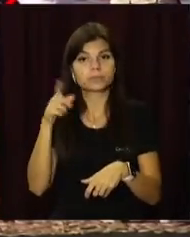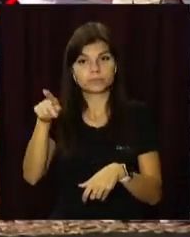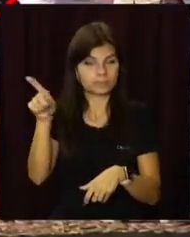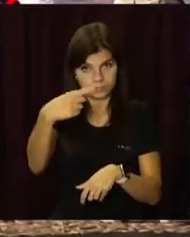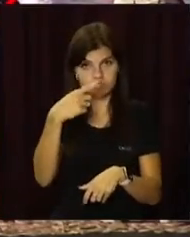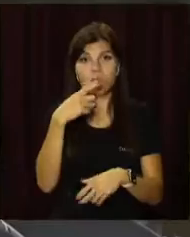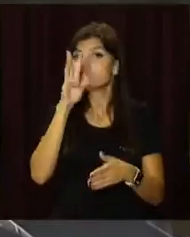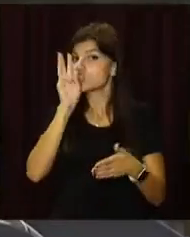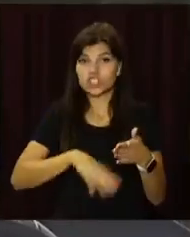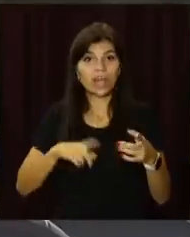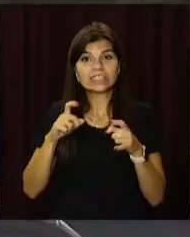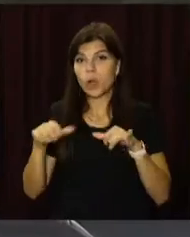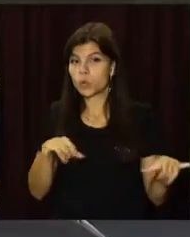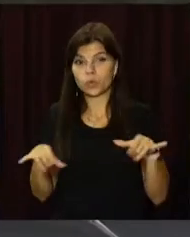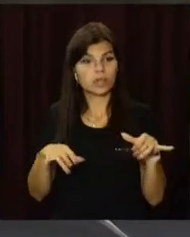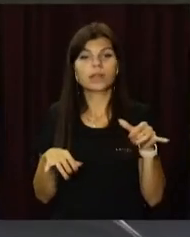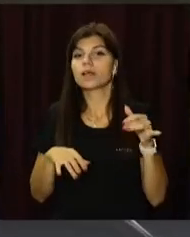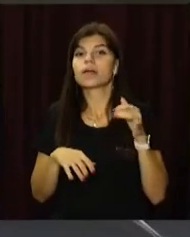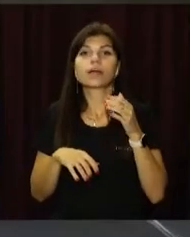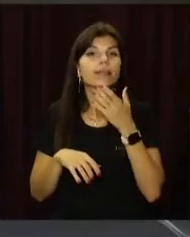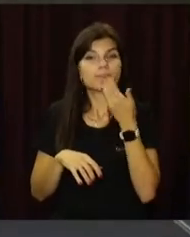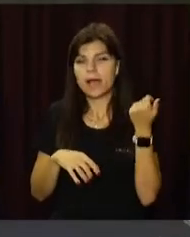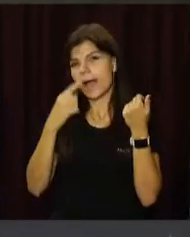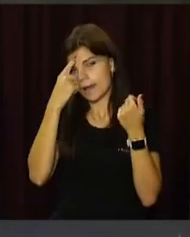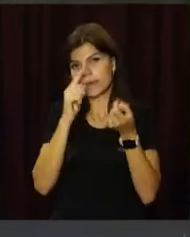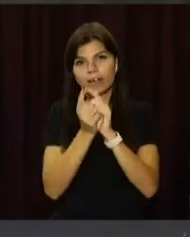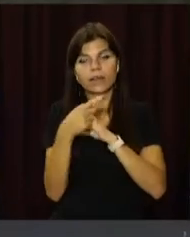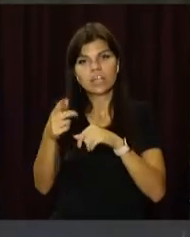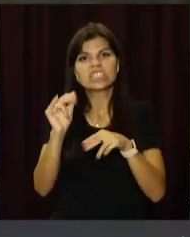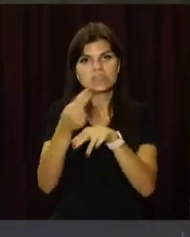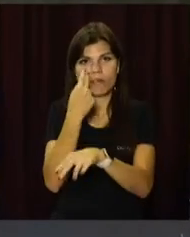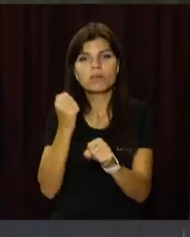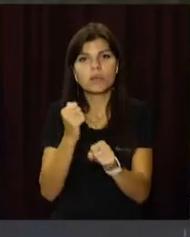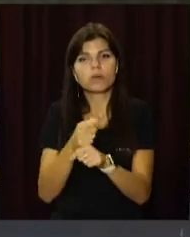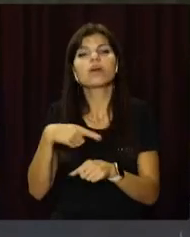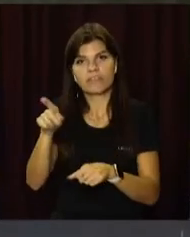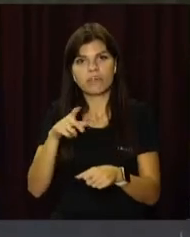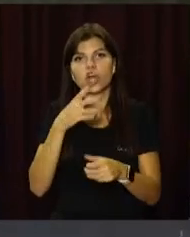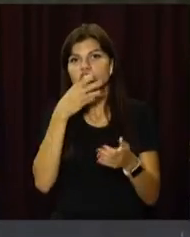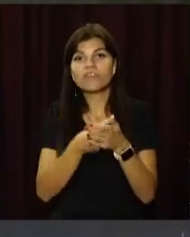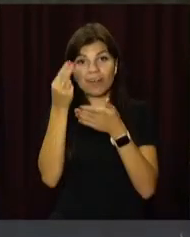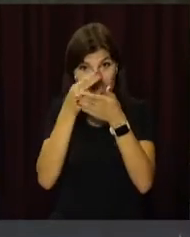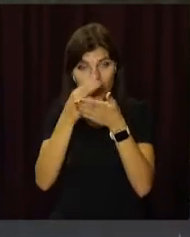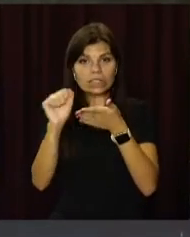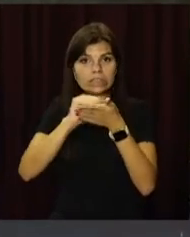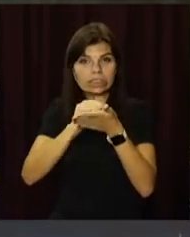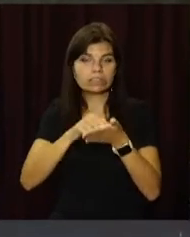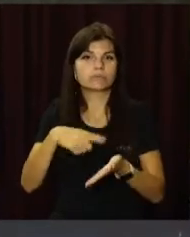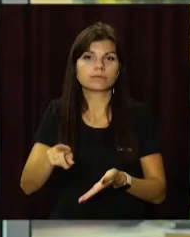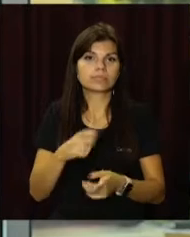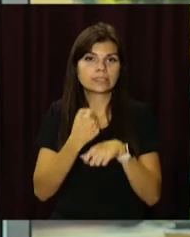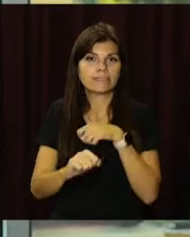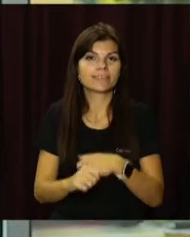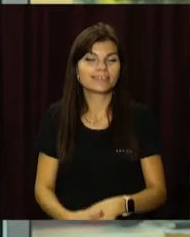Однак замість штрафу за хуліганство підліткам організували виправні роботи і змусили прибрати своє мистецтво.